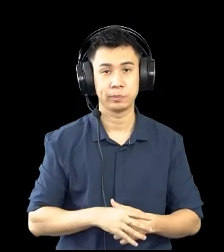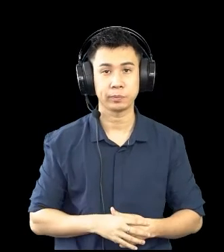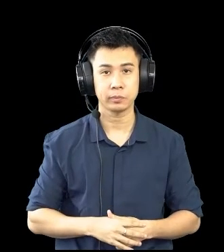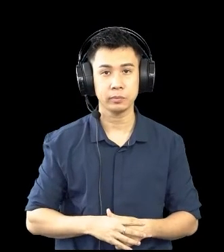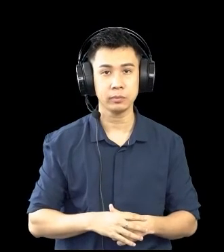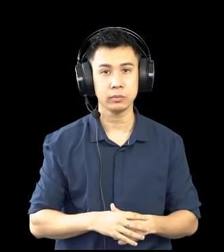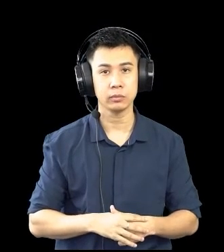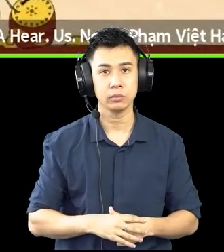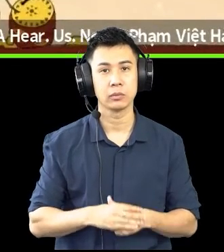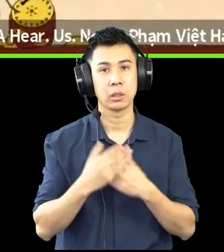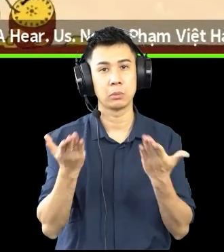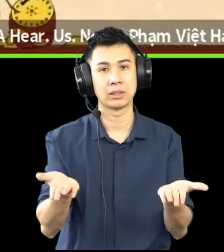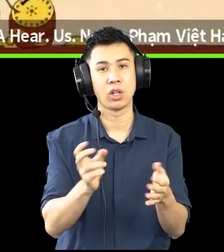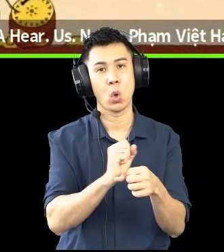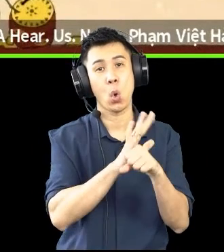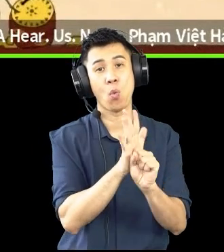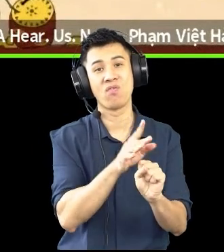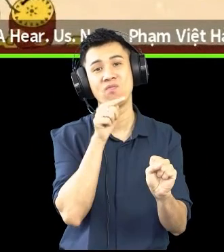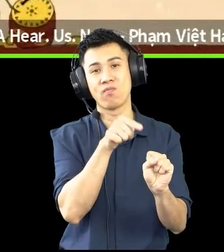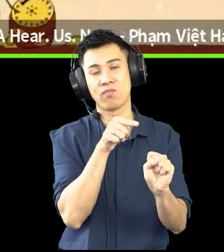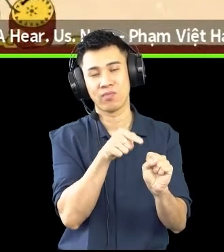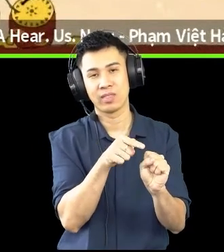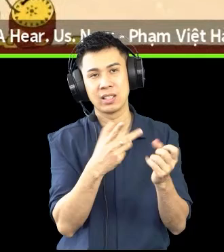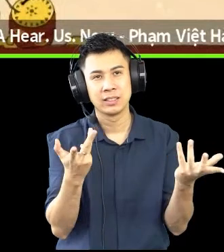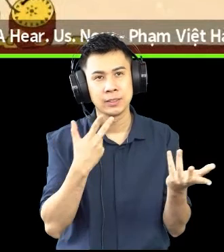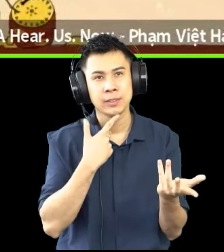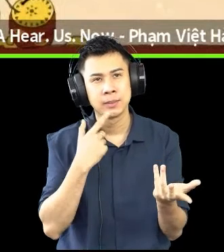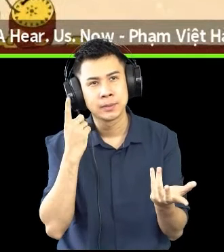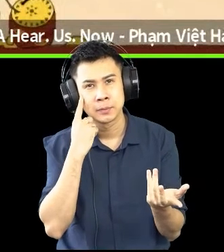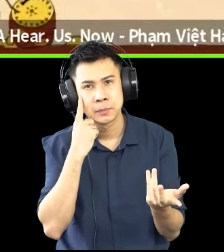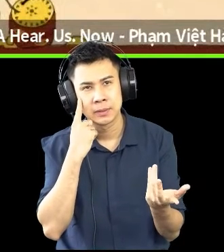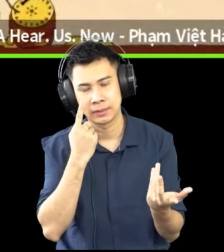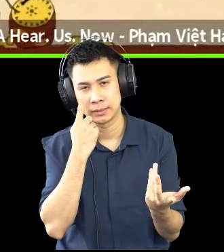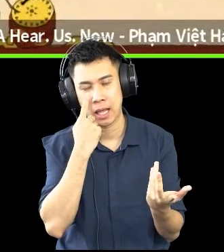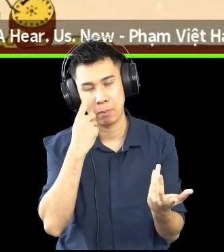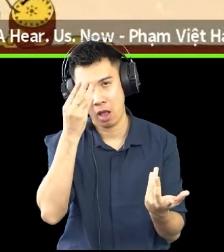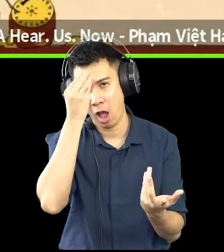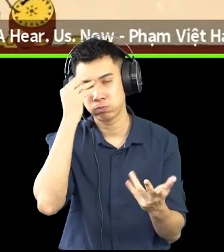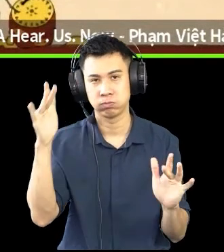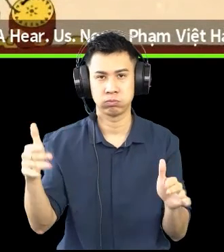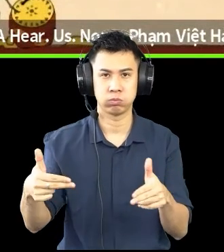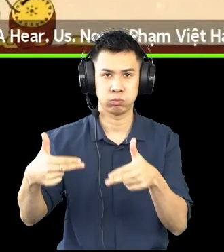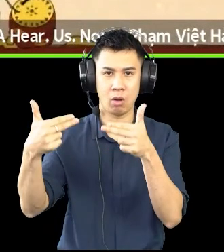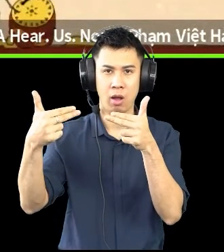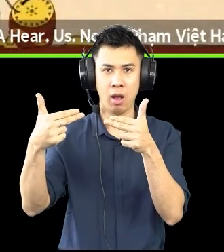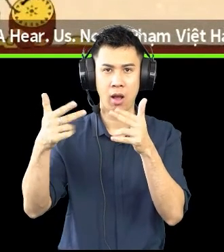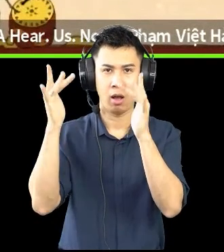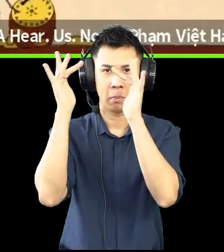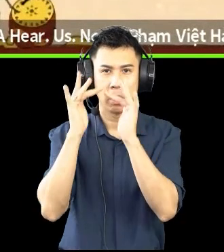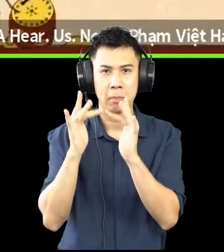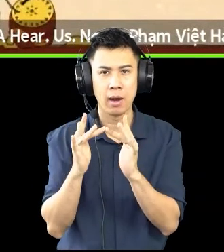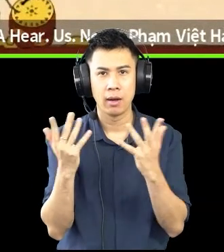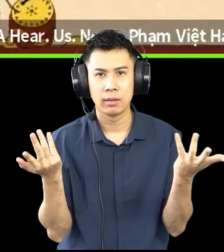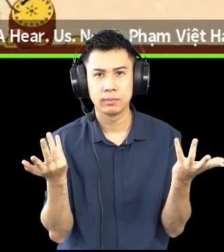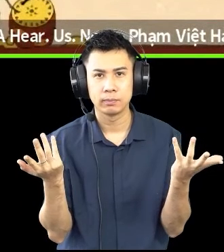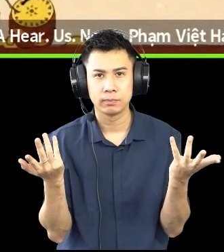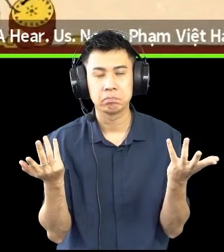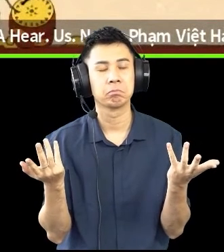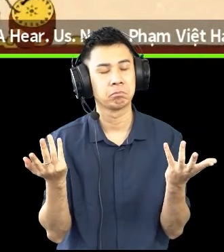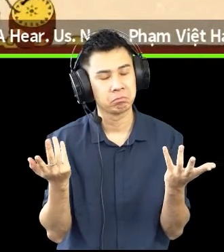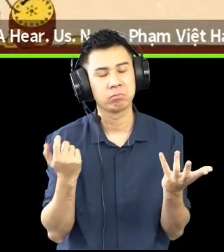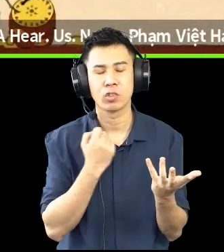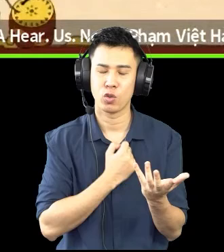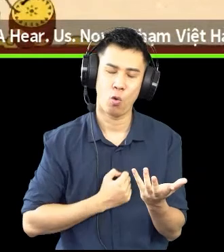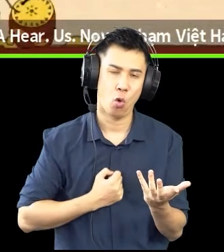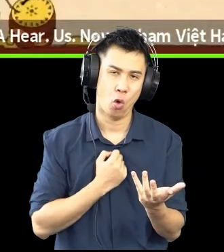Thì trong tình hình dịch bệnh này thì bọn em cũng đã cân nhắc đến việc học online. Thì cái việc học online này nó đang khá là